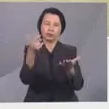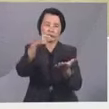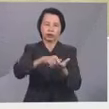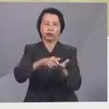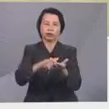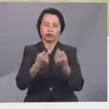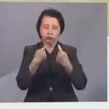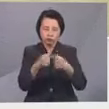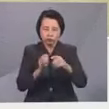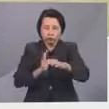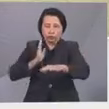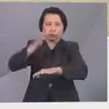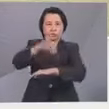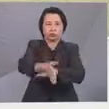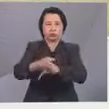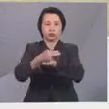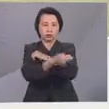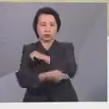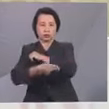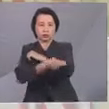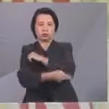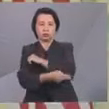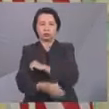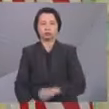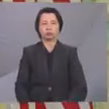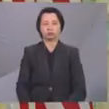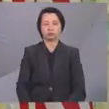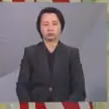cuba merentas negeri.